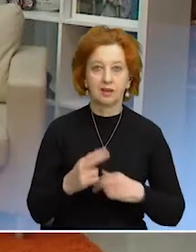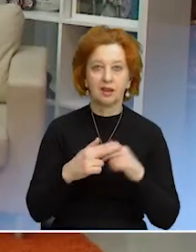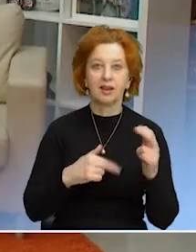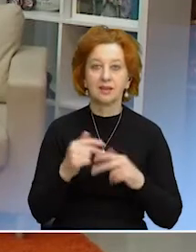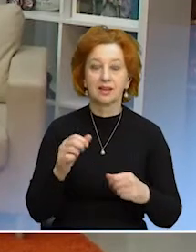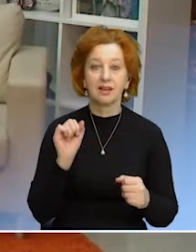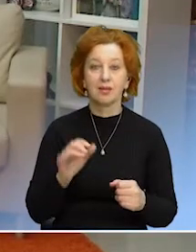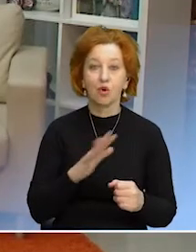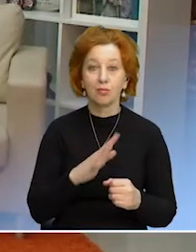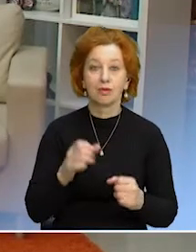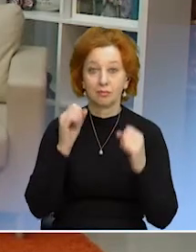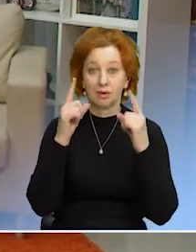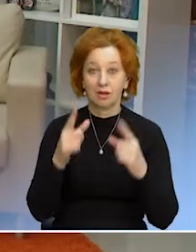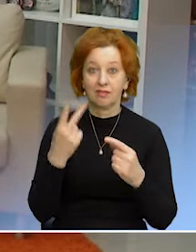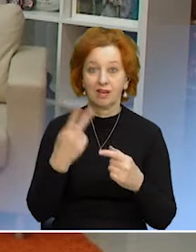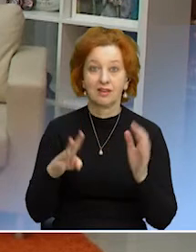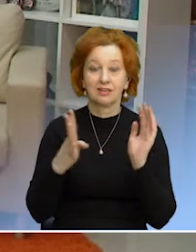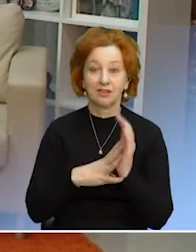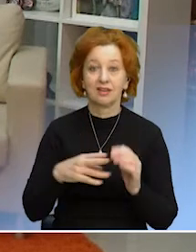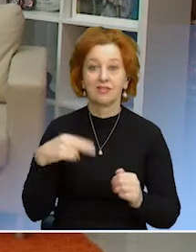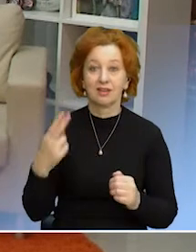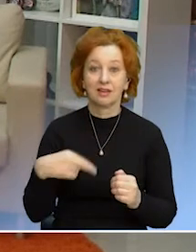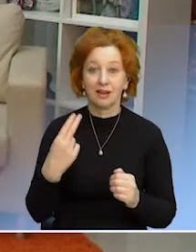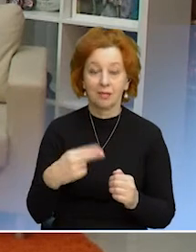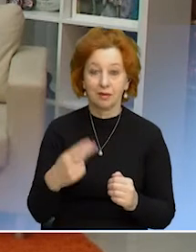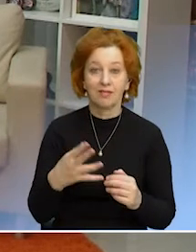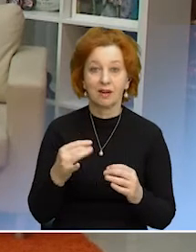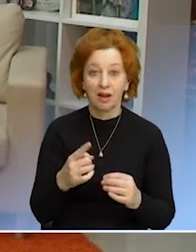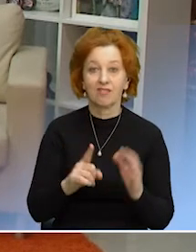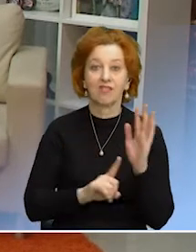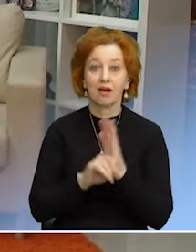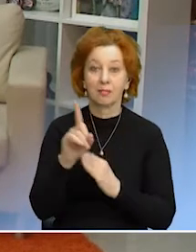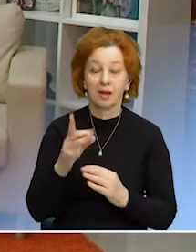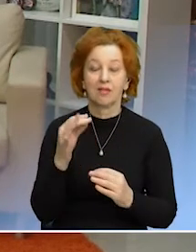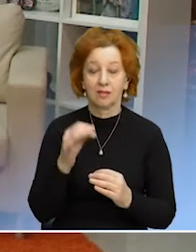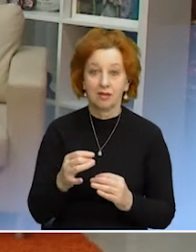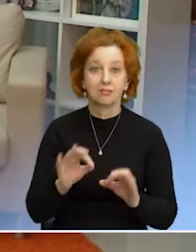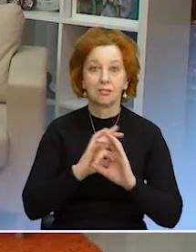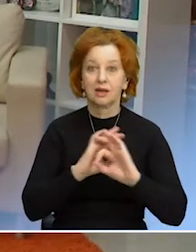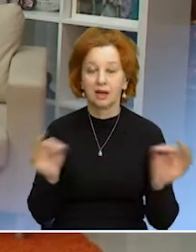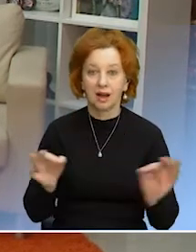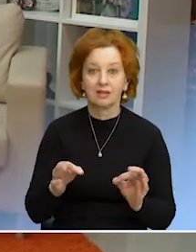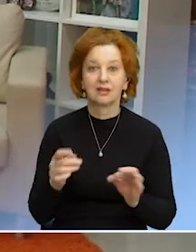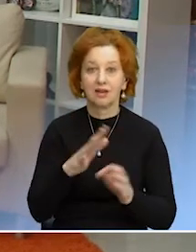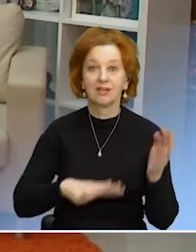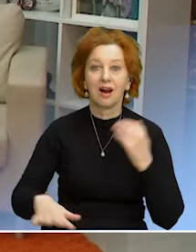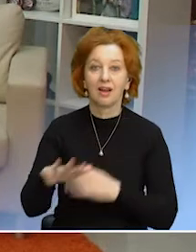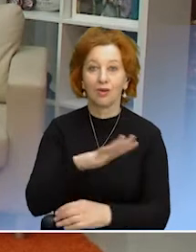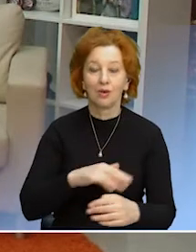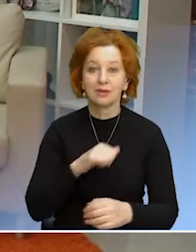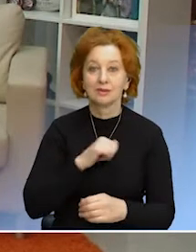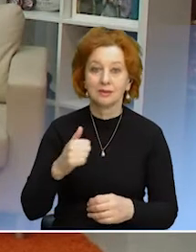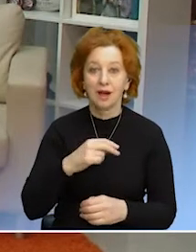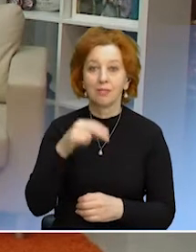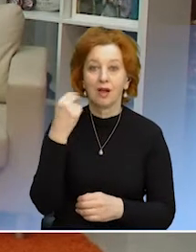Каким может быть настроение у человека, который проснулся 29 декабря в Ростовской области? Во-первых, однозначно потрясающим, потому